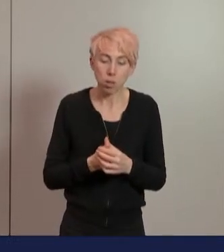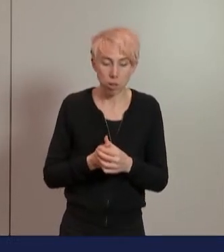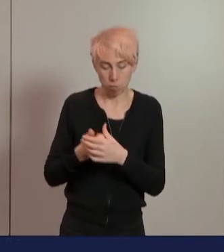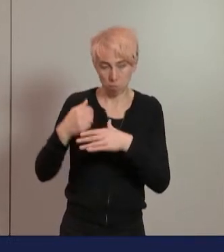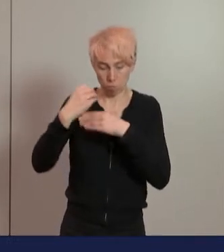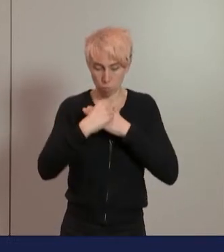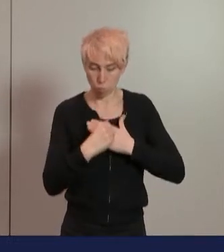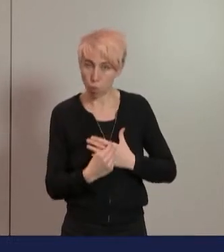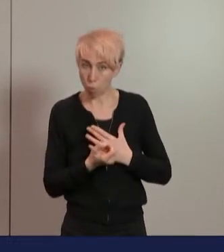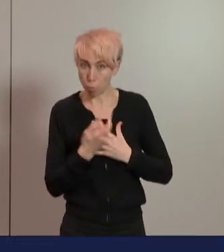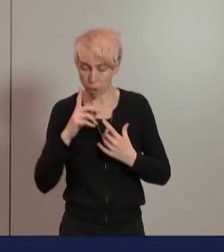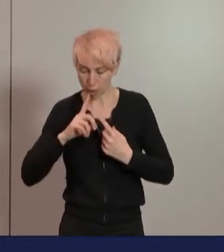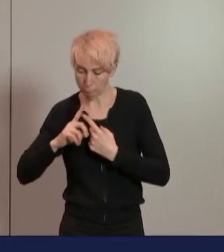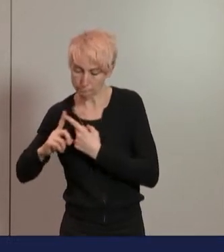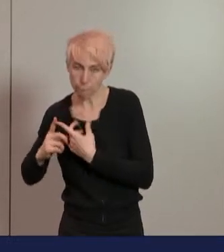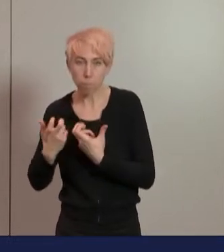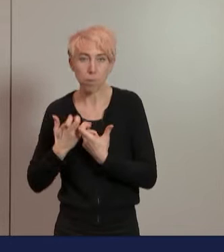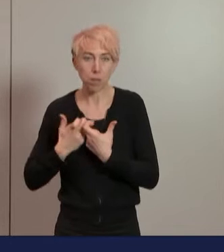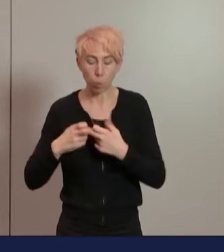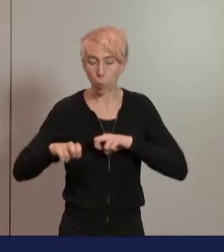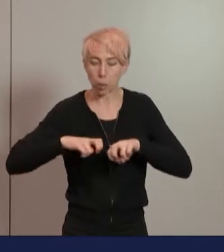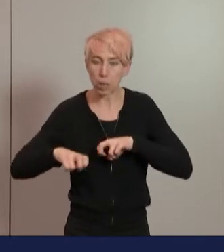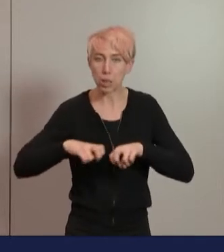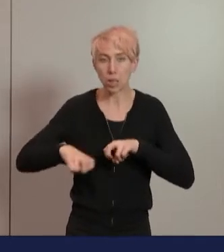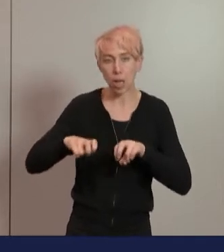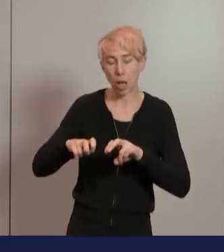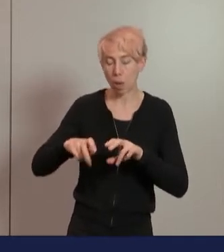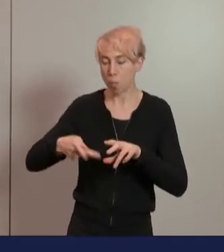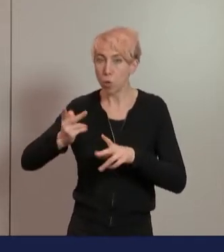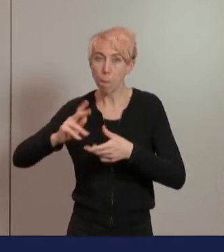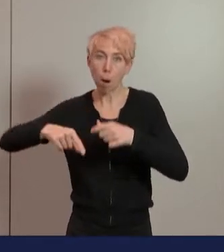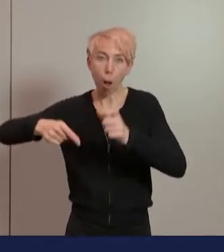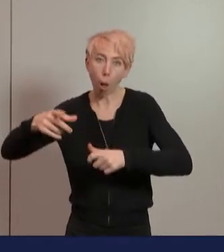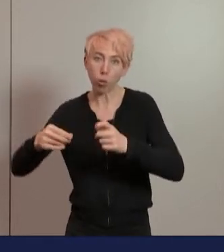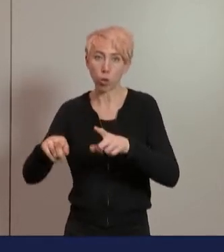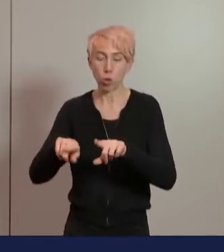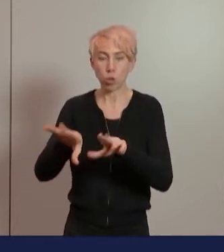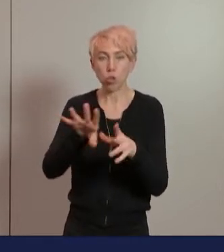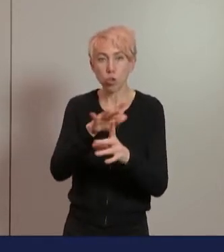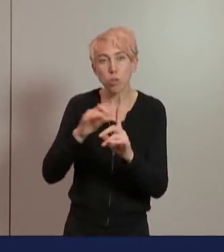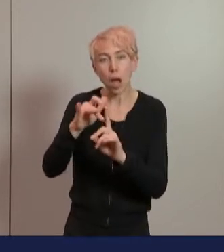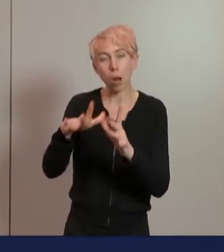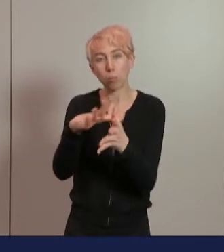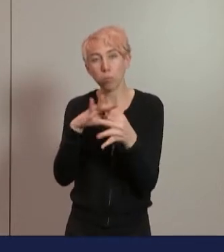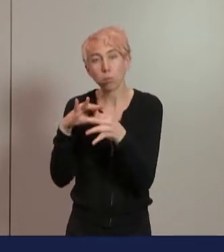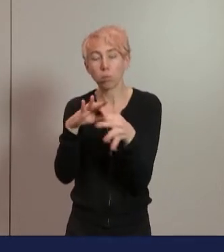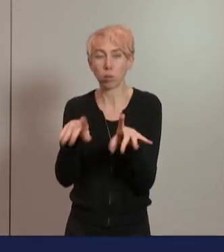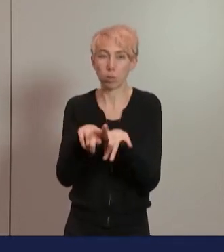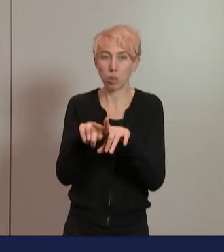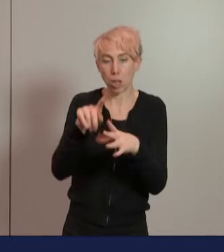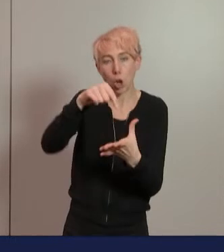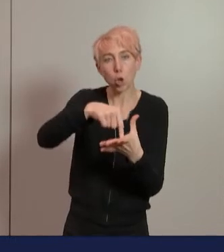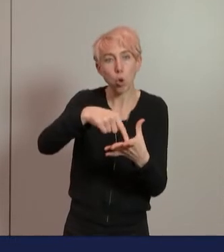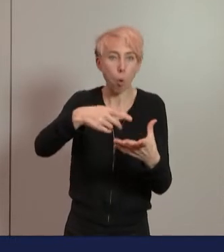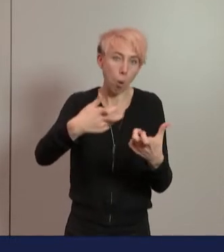porté sur de nombreuses thématiques, notamment la mobilité, la végétalisation, la sociabilité et certains lieux clés du quartier, la place